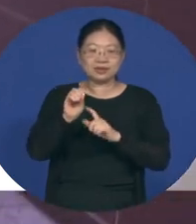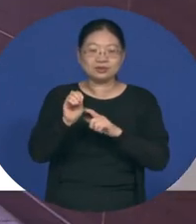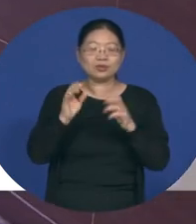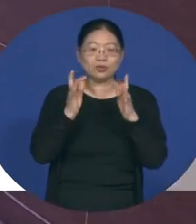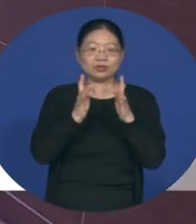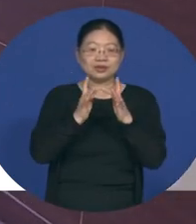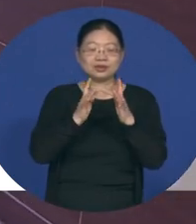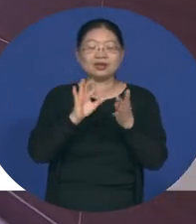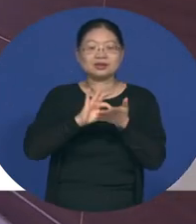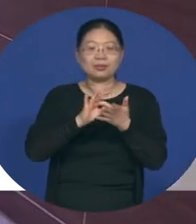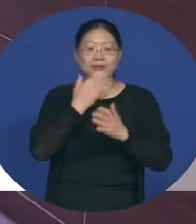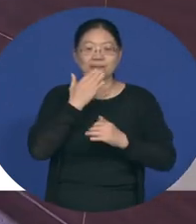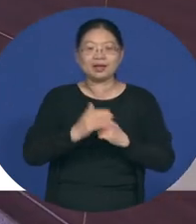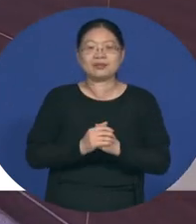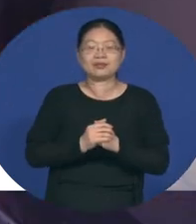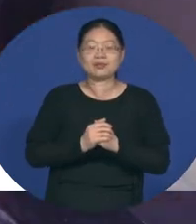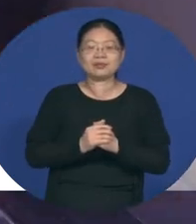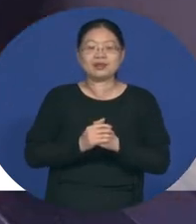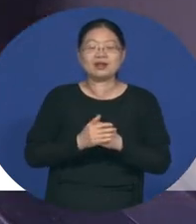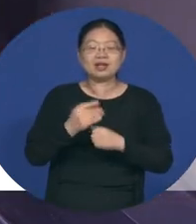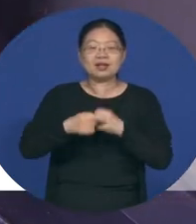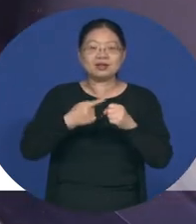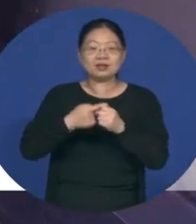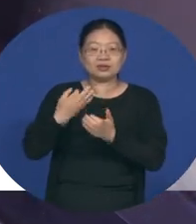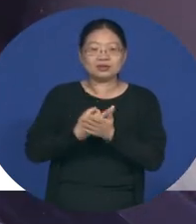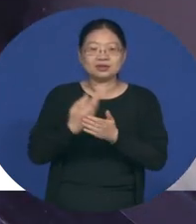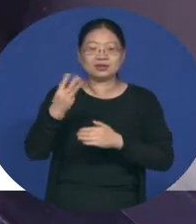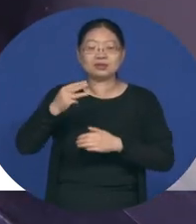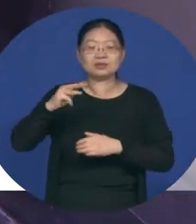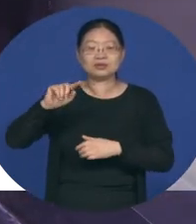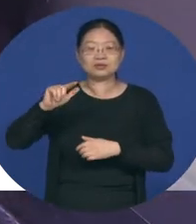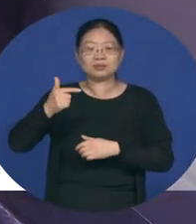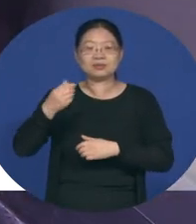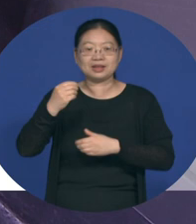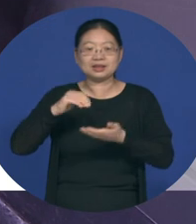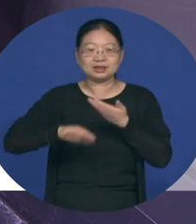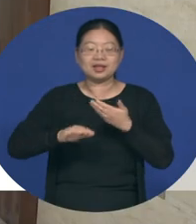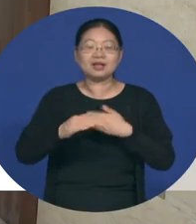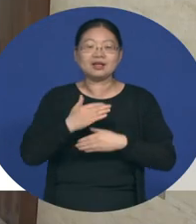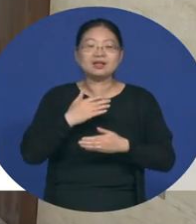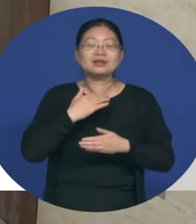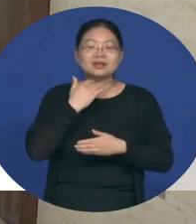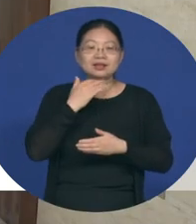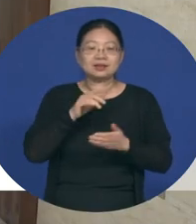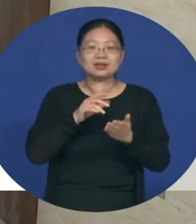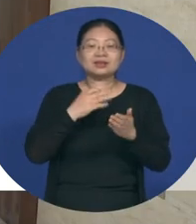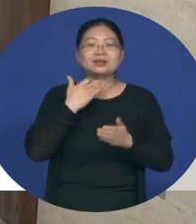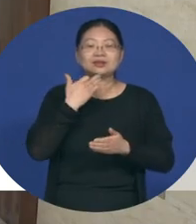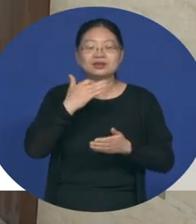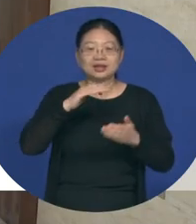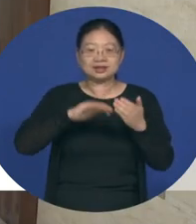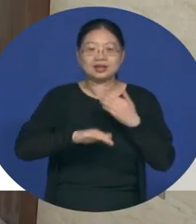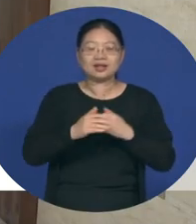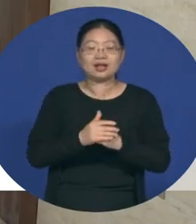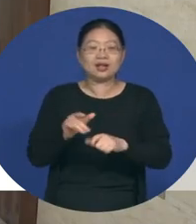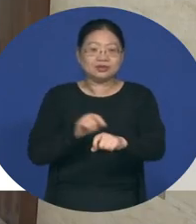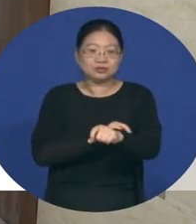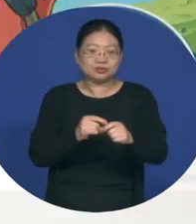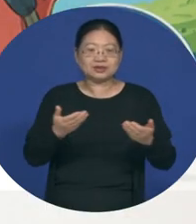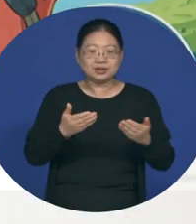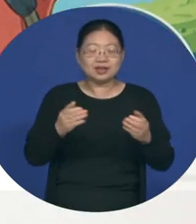있습니다 대상은 돈의 연소득 3,600만 원 이하 만 19세 이상인 특수 형태 근로 종사자와 초단시간